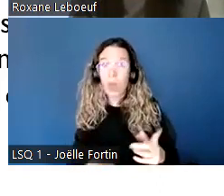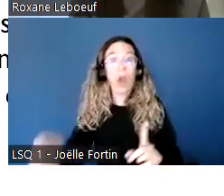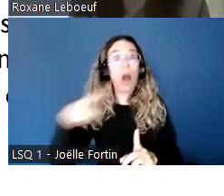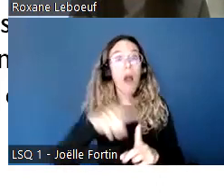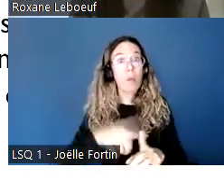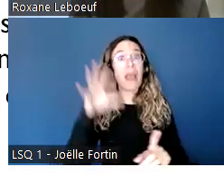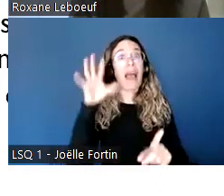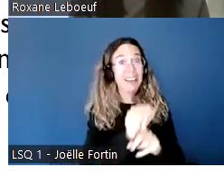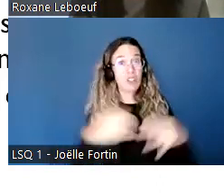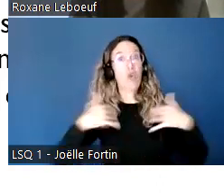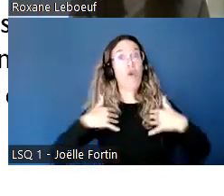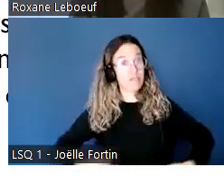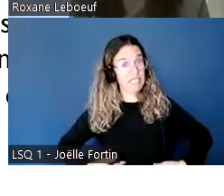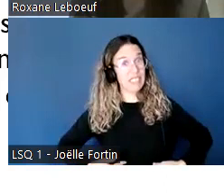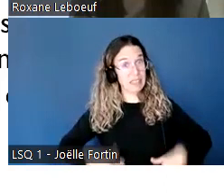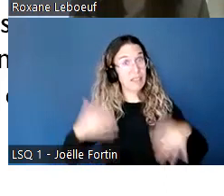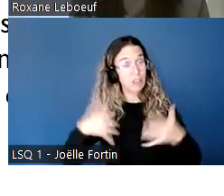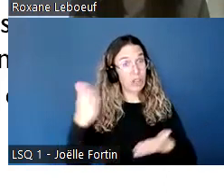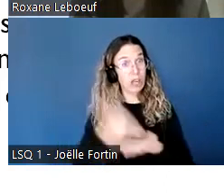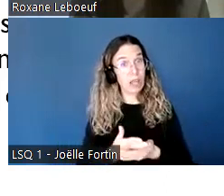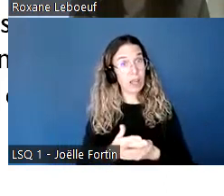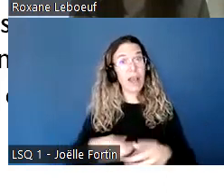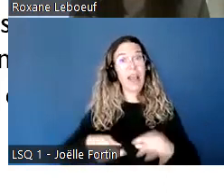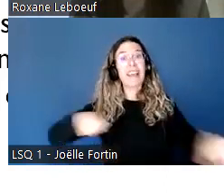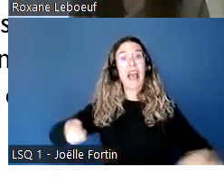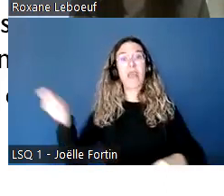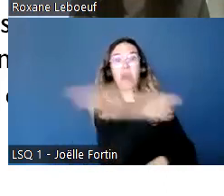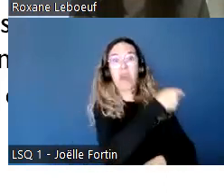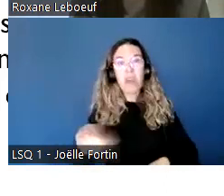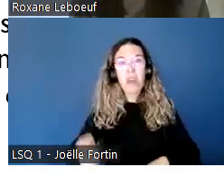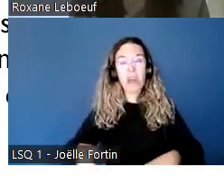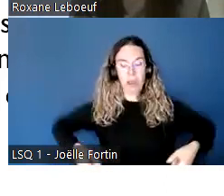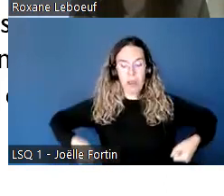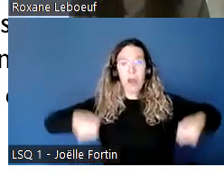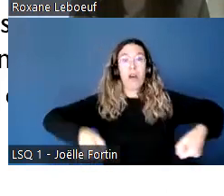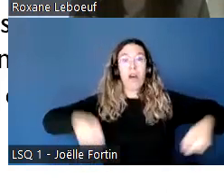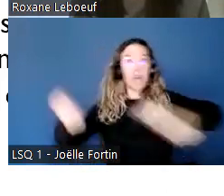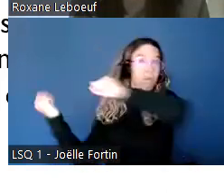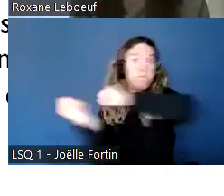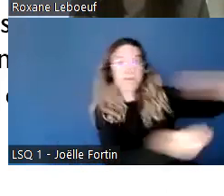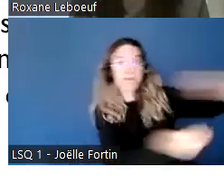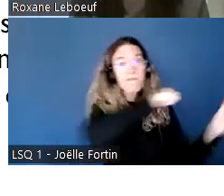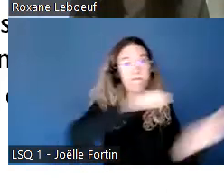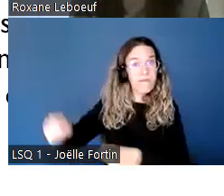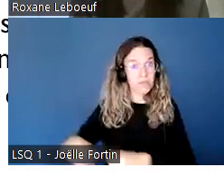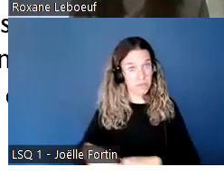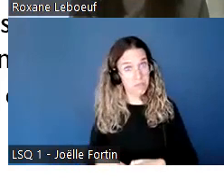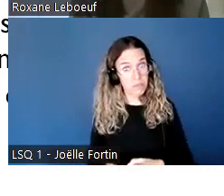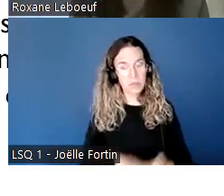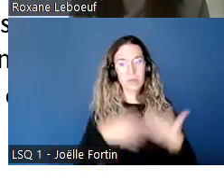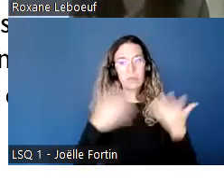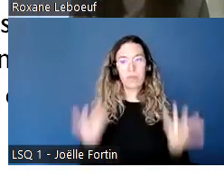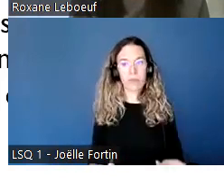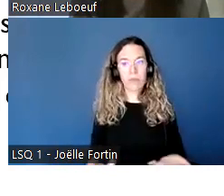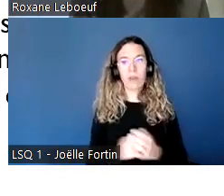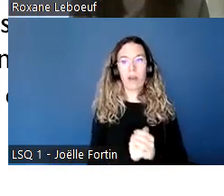des agressions physiques. Donc, on nous a parlé de coups de canne, de coups de déambulateur, par exemple. En termes positifs, les gens